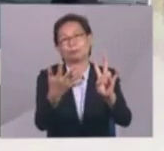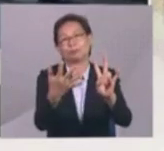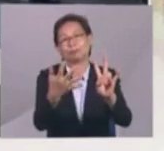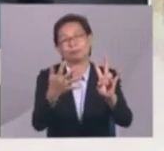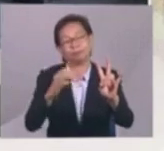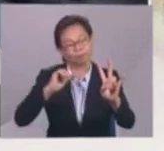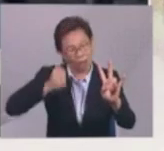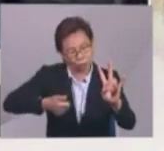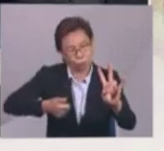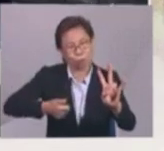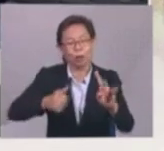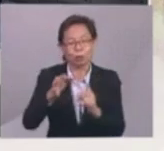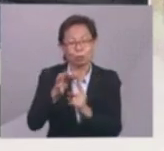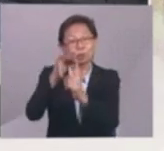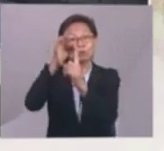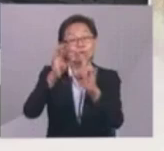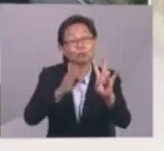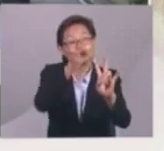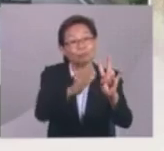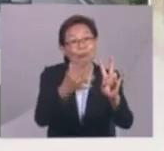7 bulan dikhususkan untuk